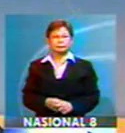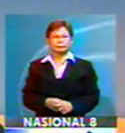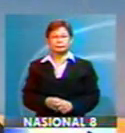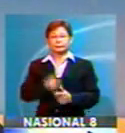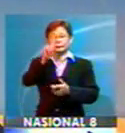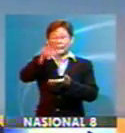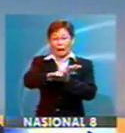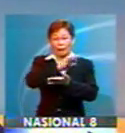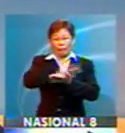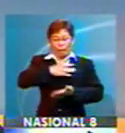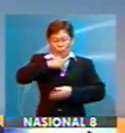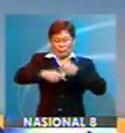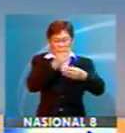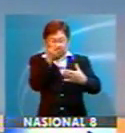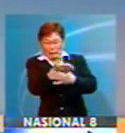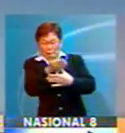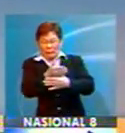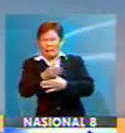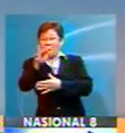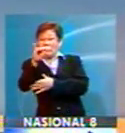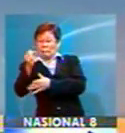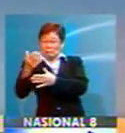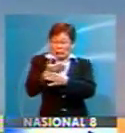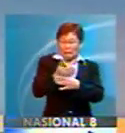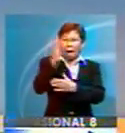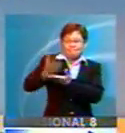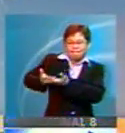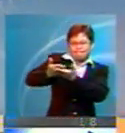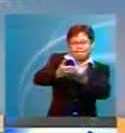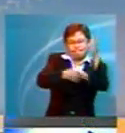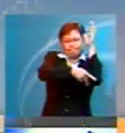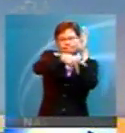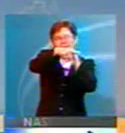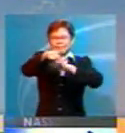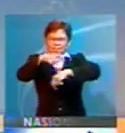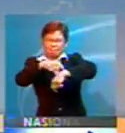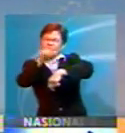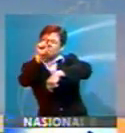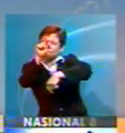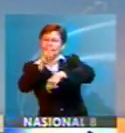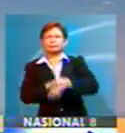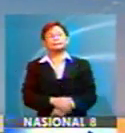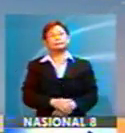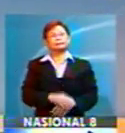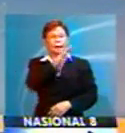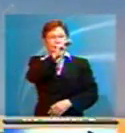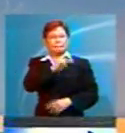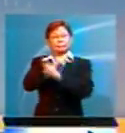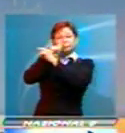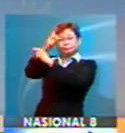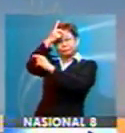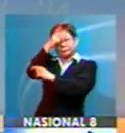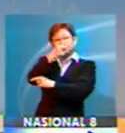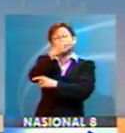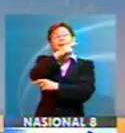Satu kertas putih mengenai ancaman kumpulan militan IS akan dibentang di Parlimen dalam masa terdekat. Menurut Menteri Pertahanan Datuk